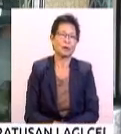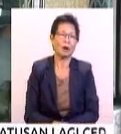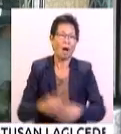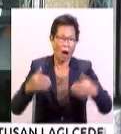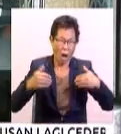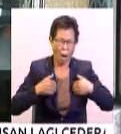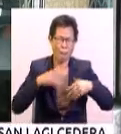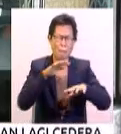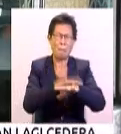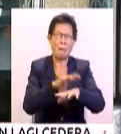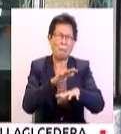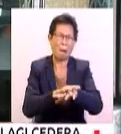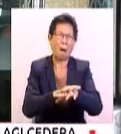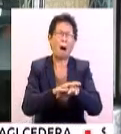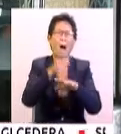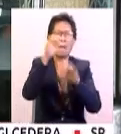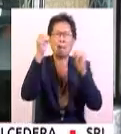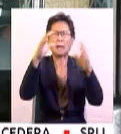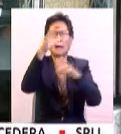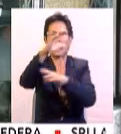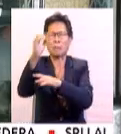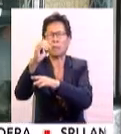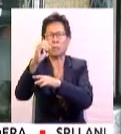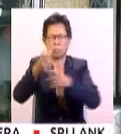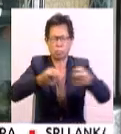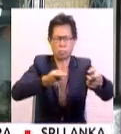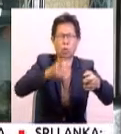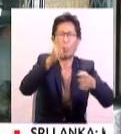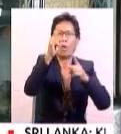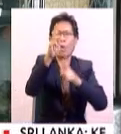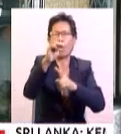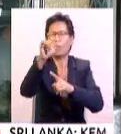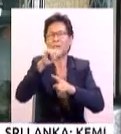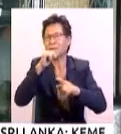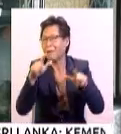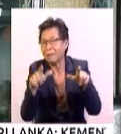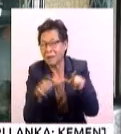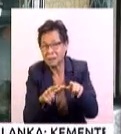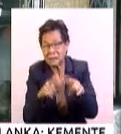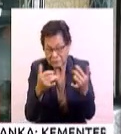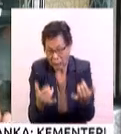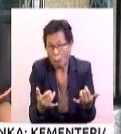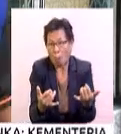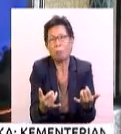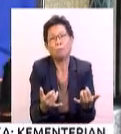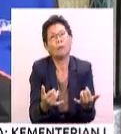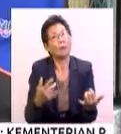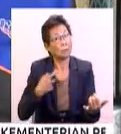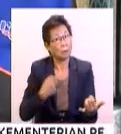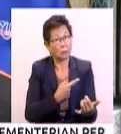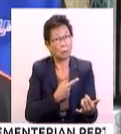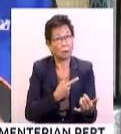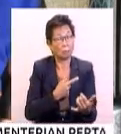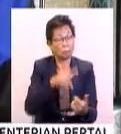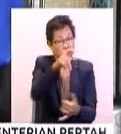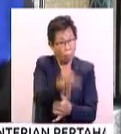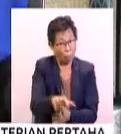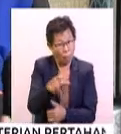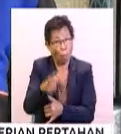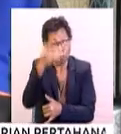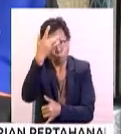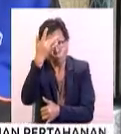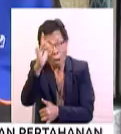Kewujudan lambakan entiti pengendali umrah dan pelancongan yang tidak berlesen pada masa kini memerlukan kita sebagai pengguna untuk lebih